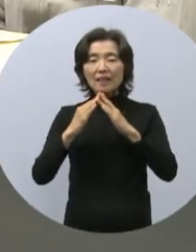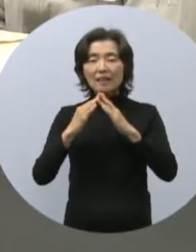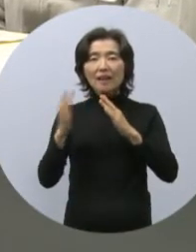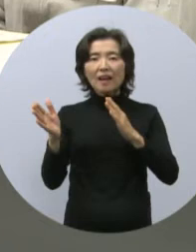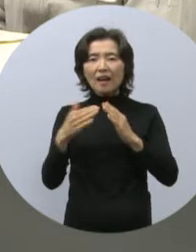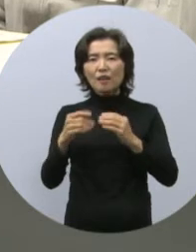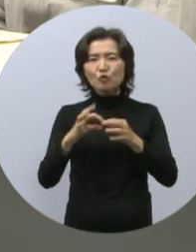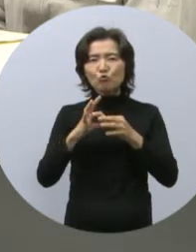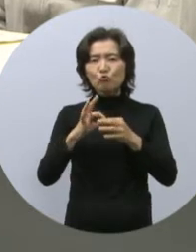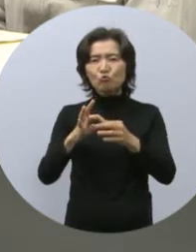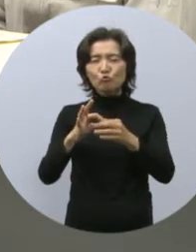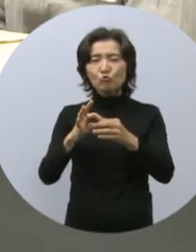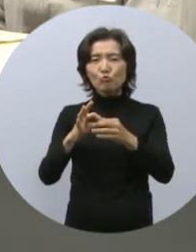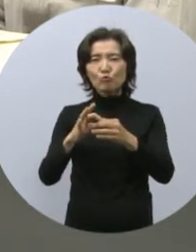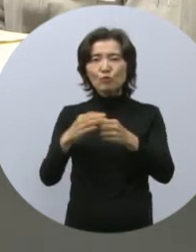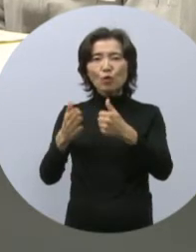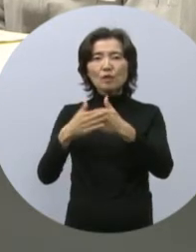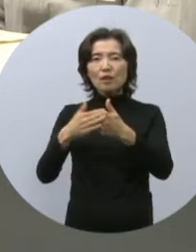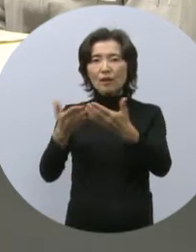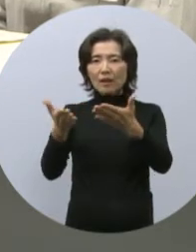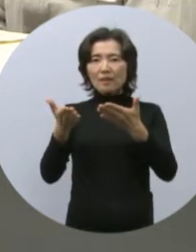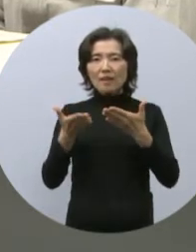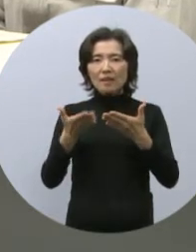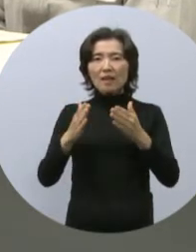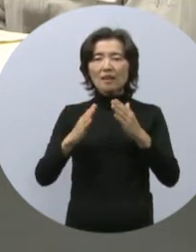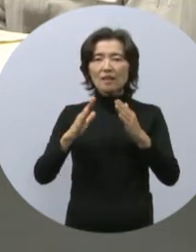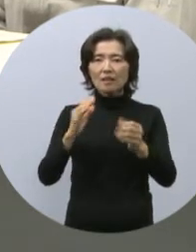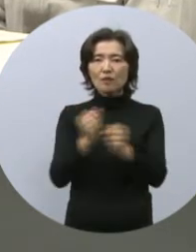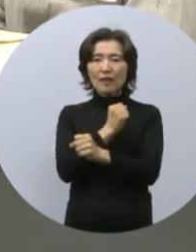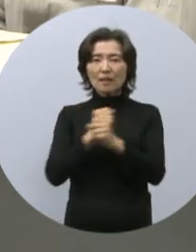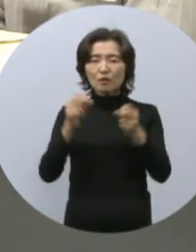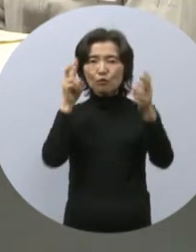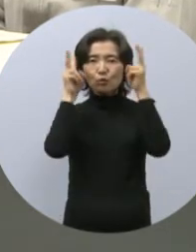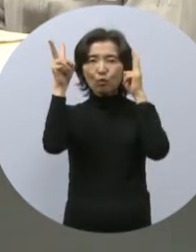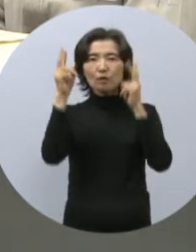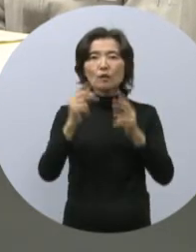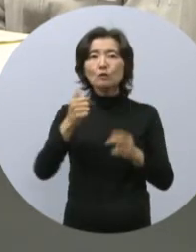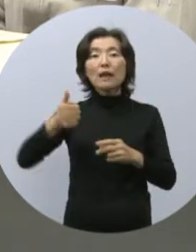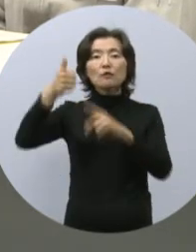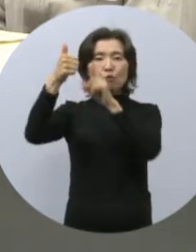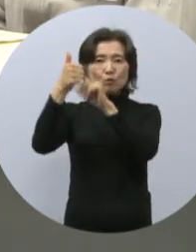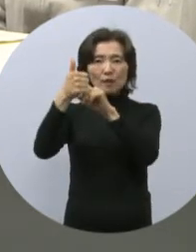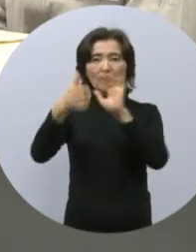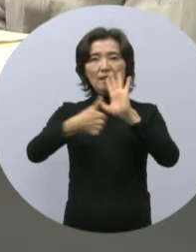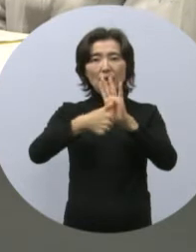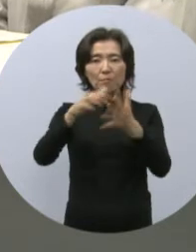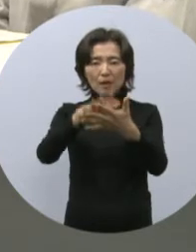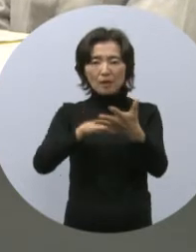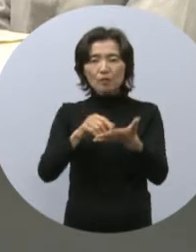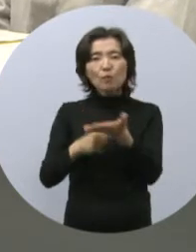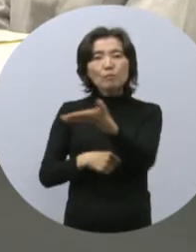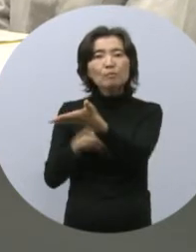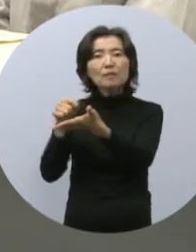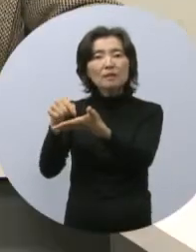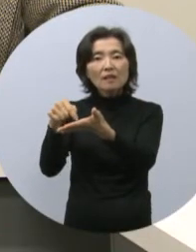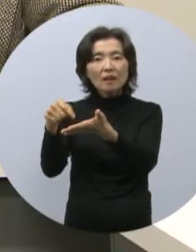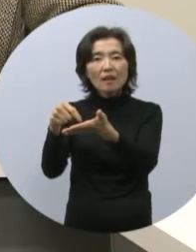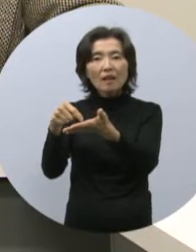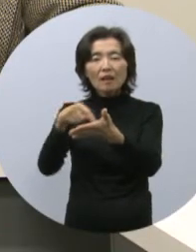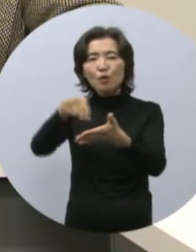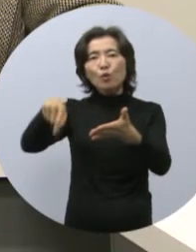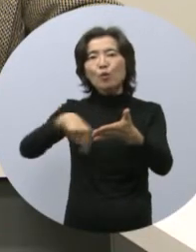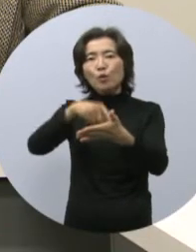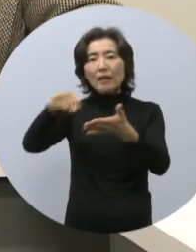になっている建築業者さんがおりまして、そこの社長さんにこのリストを見ていただきました。でその中から推薦